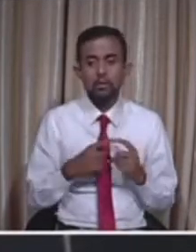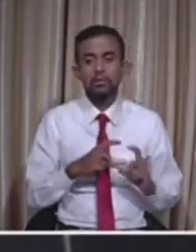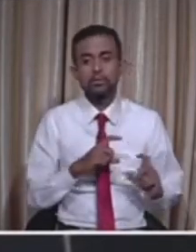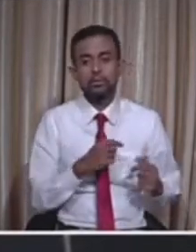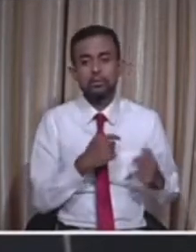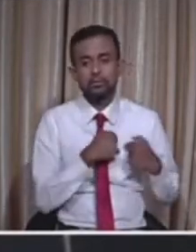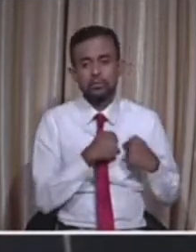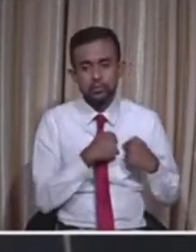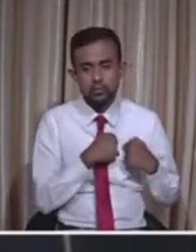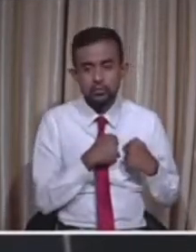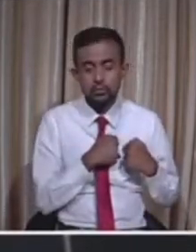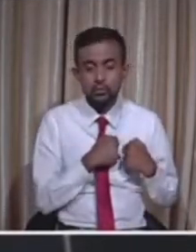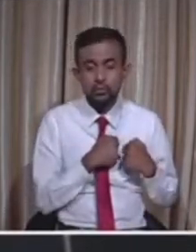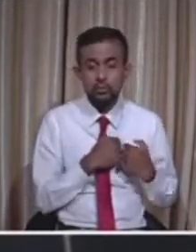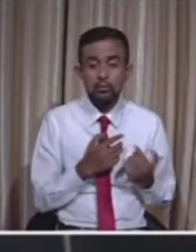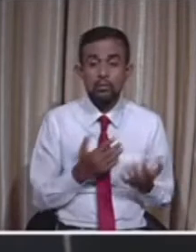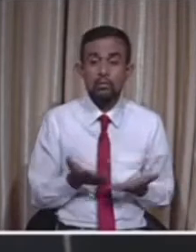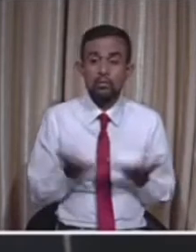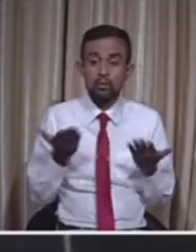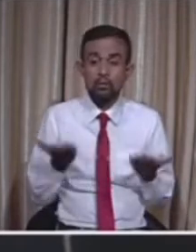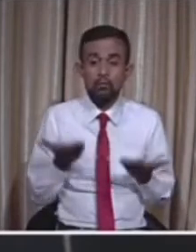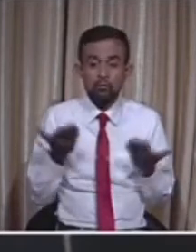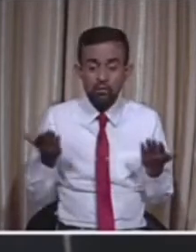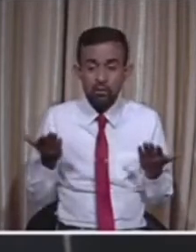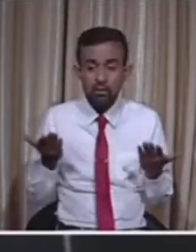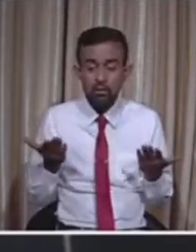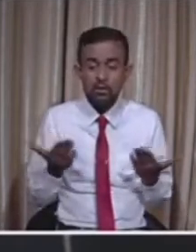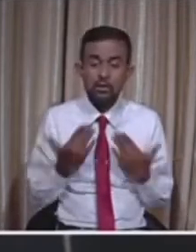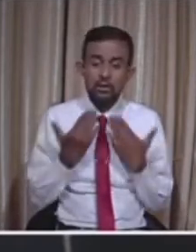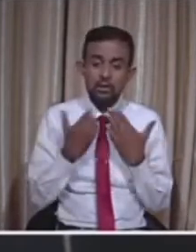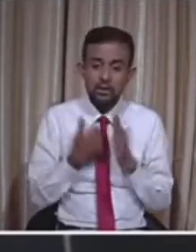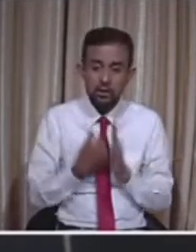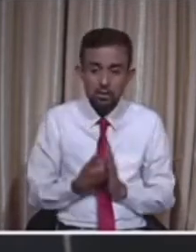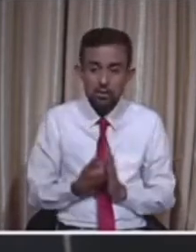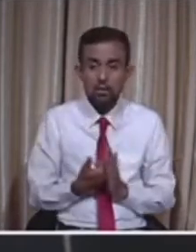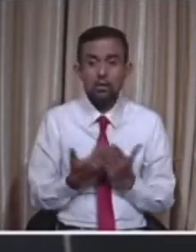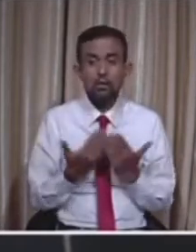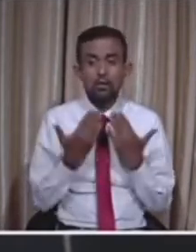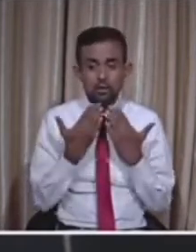ඇතුළෙන් උස්සඳින් නැගෙන ඒ ප්‍රණාමය